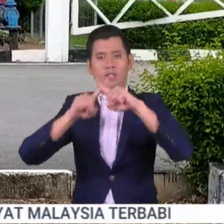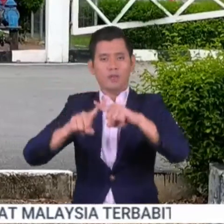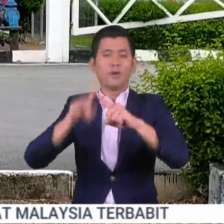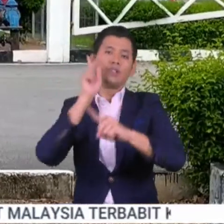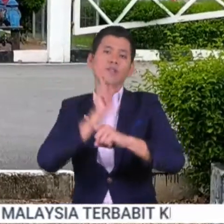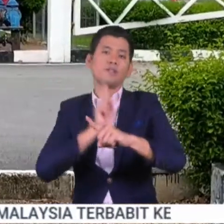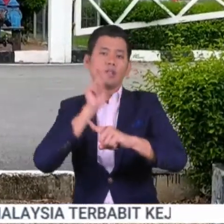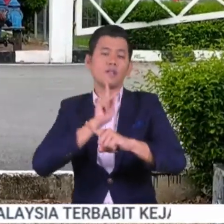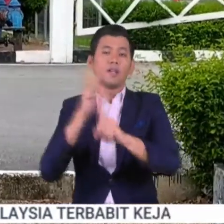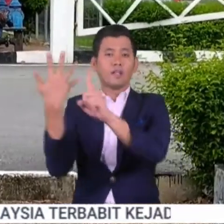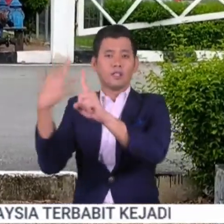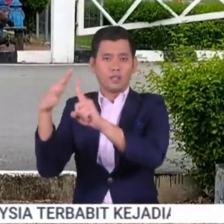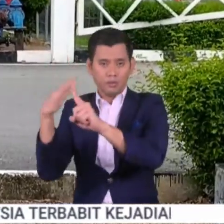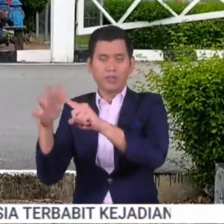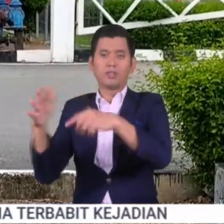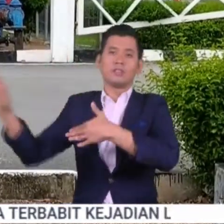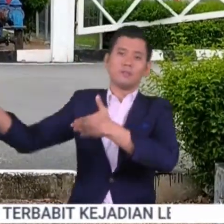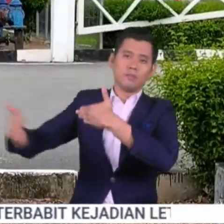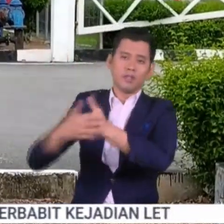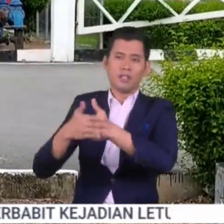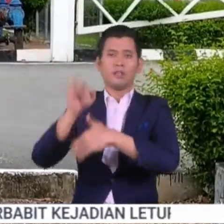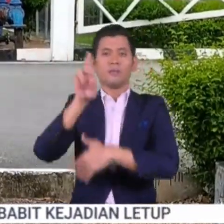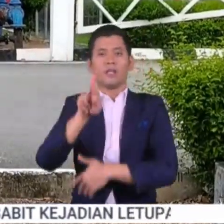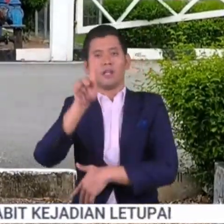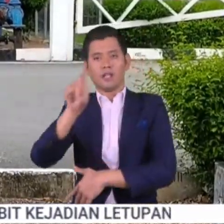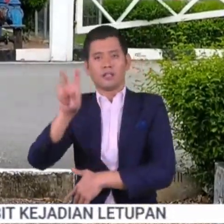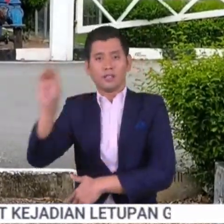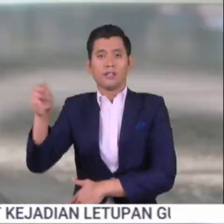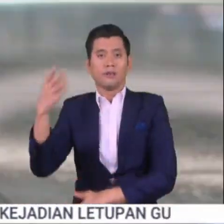Kedah ke-15. Kembali ke Angkasa Puri.